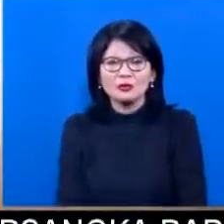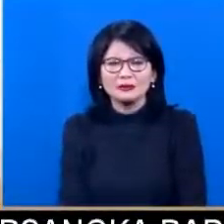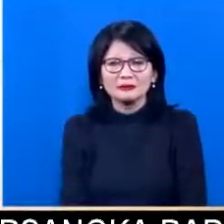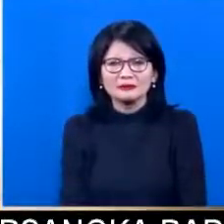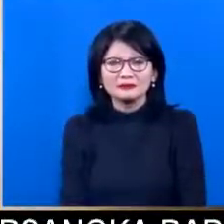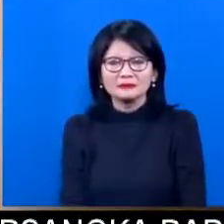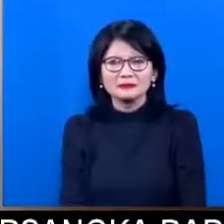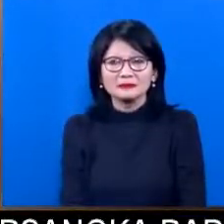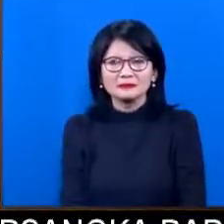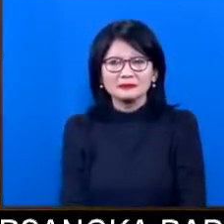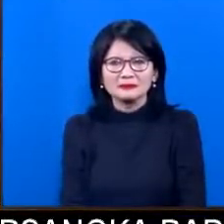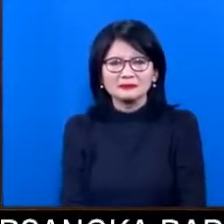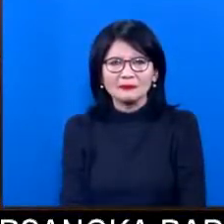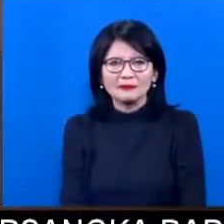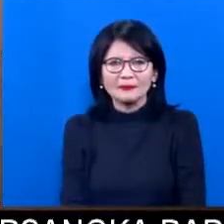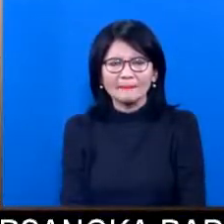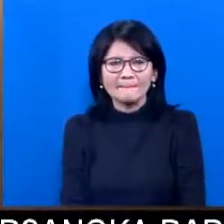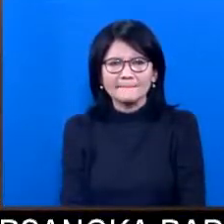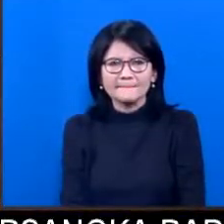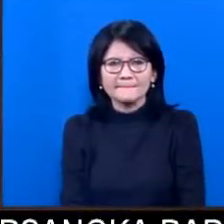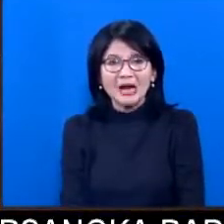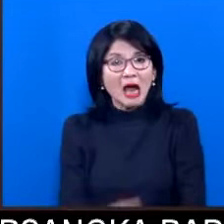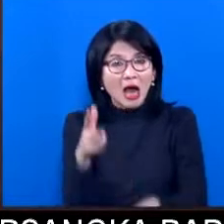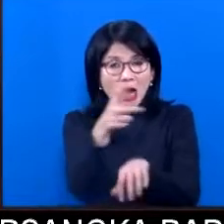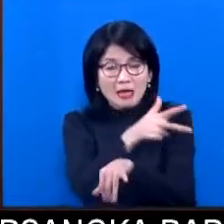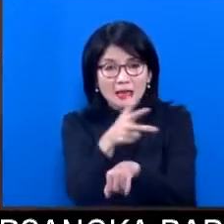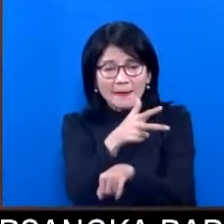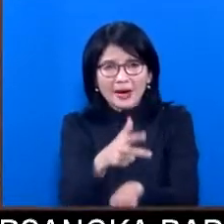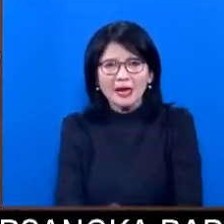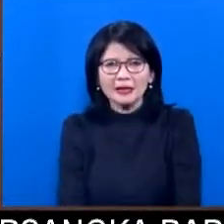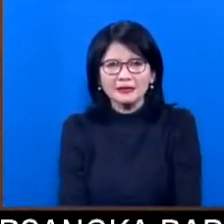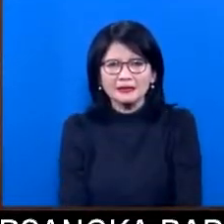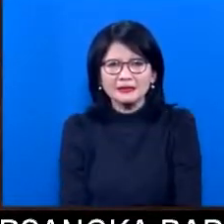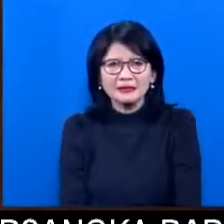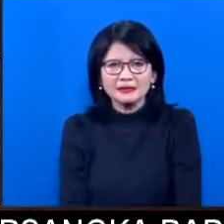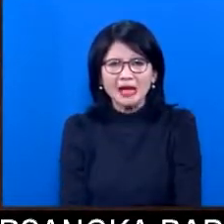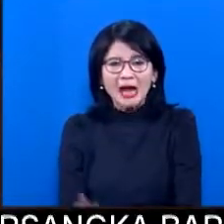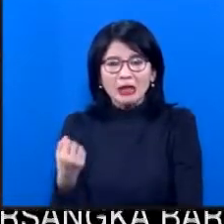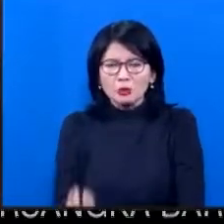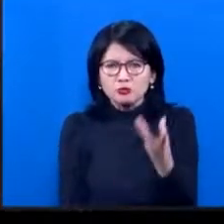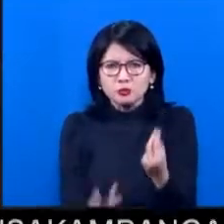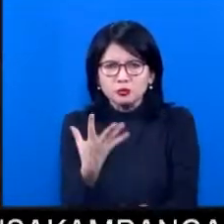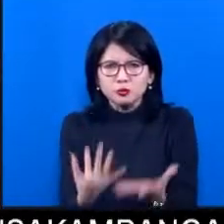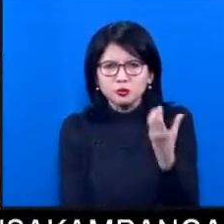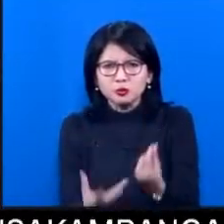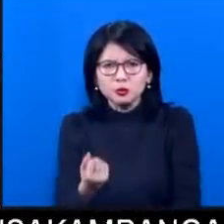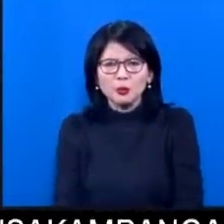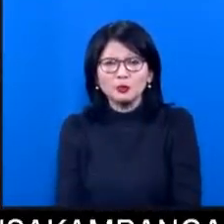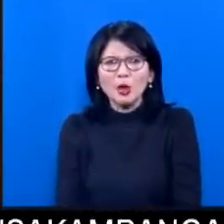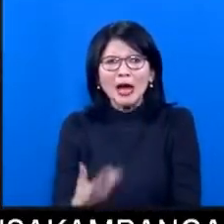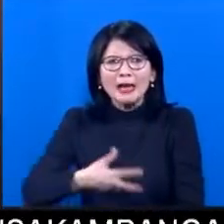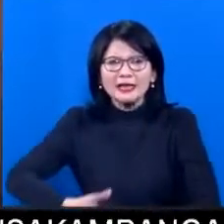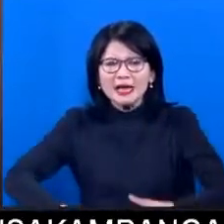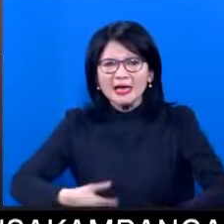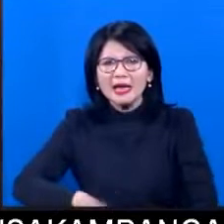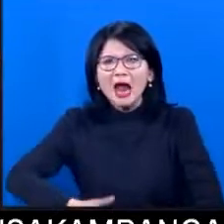Listrik belum padam ini. Dari rekaman video amatir warga, kebakaran yang terjadi di eks terminal Pasar Sentral Maros